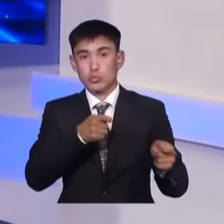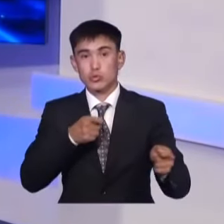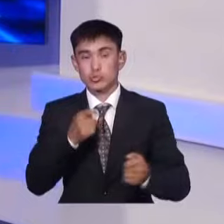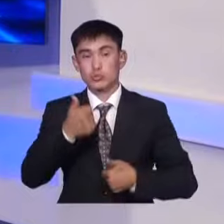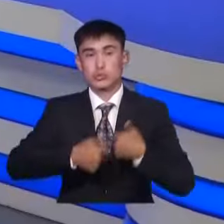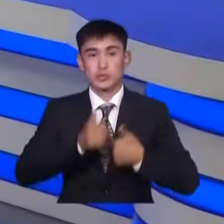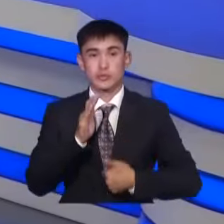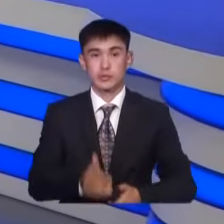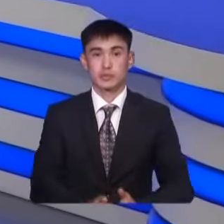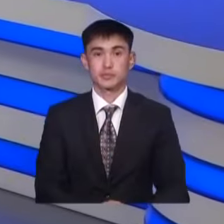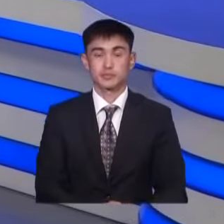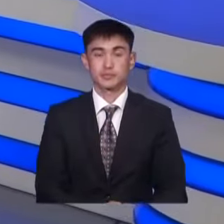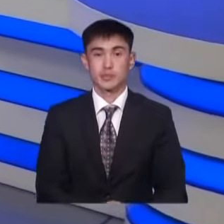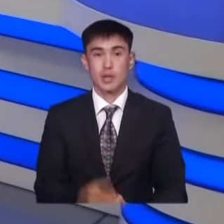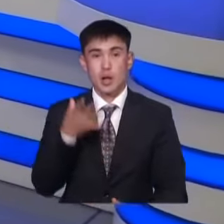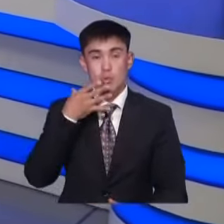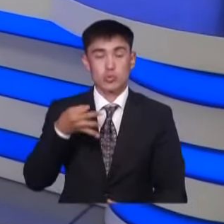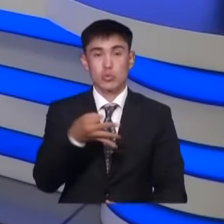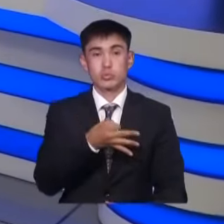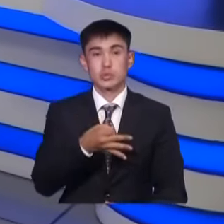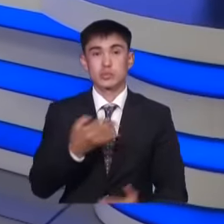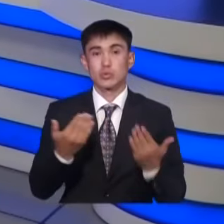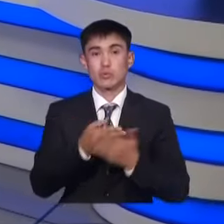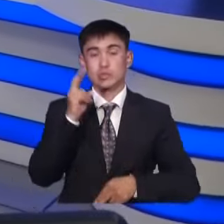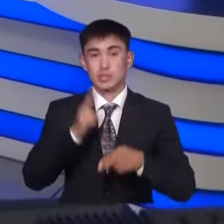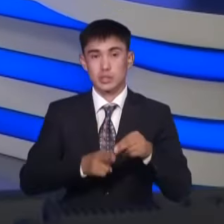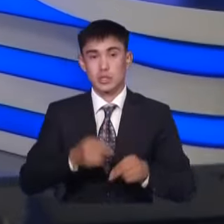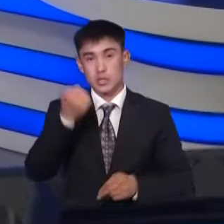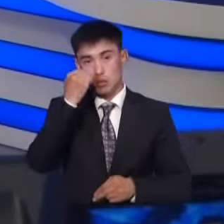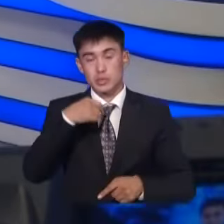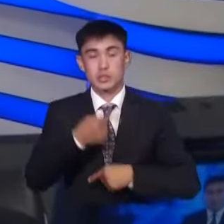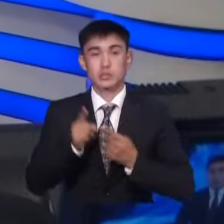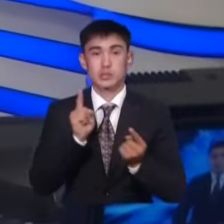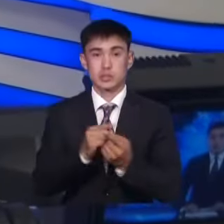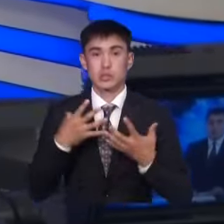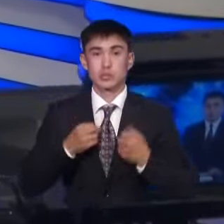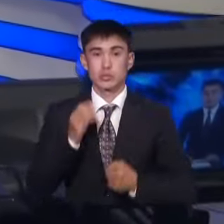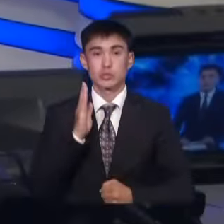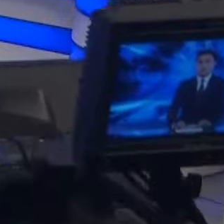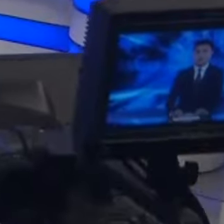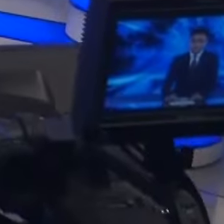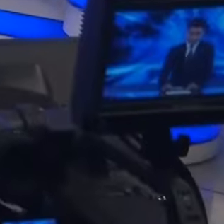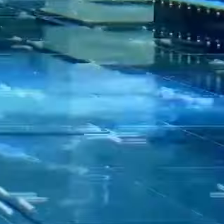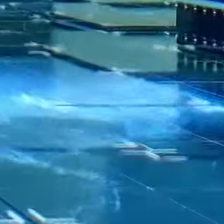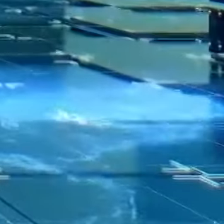Алматы облысынан келіп жеткен ақпараттар легі осы. Жаңалық күтіңіздер.